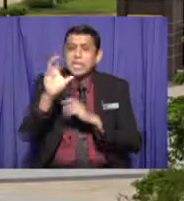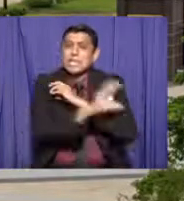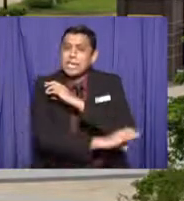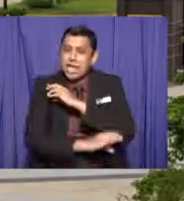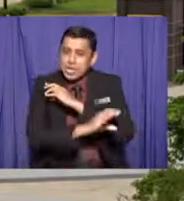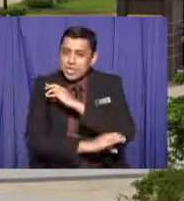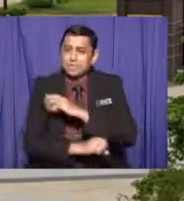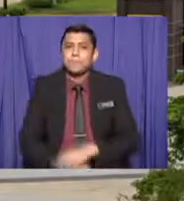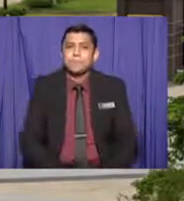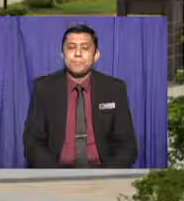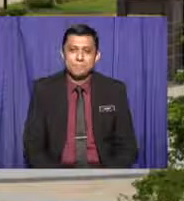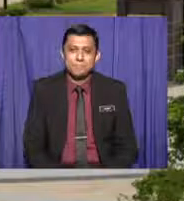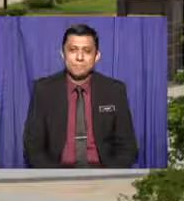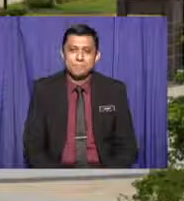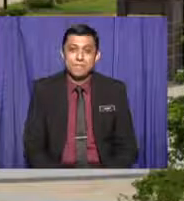negara.